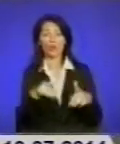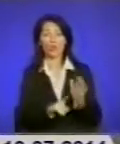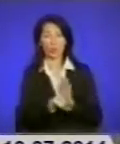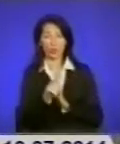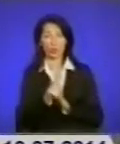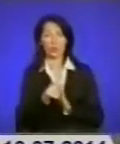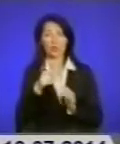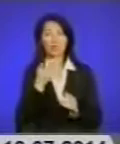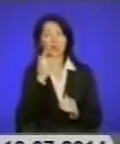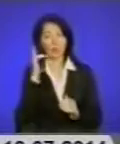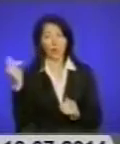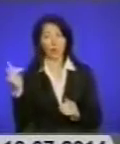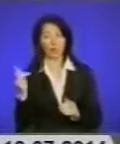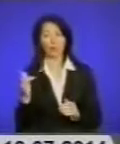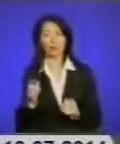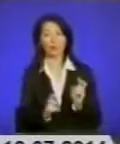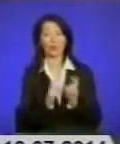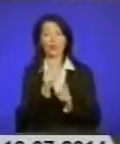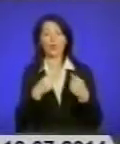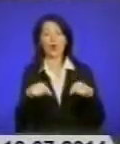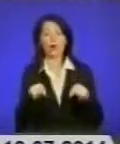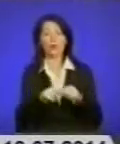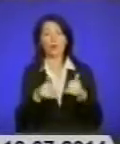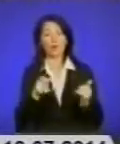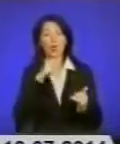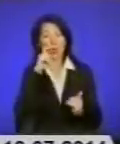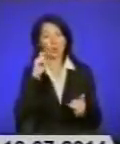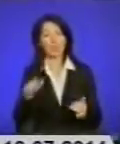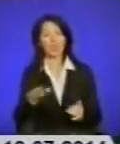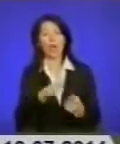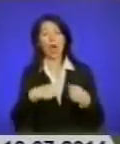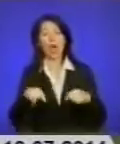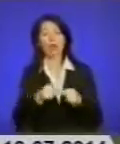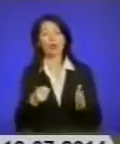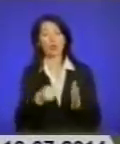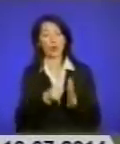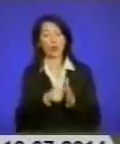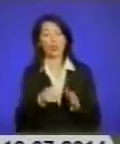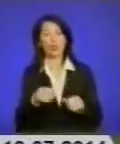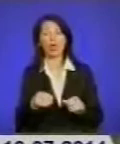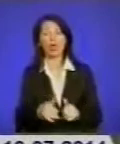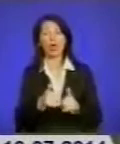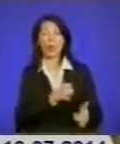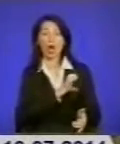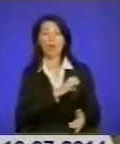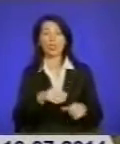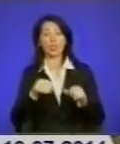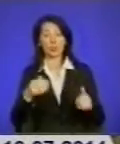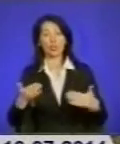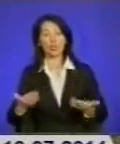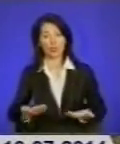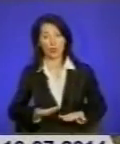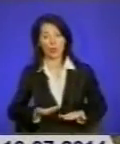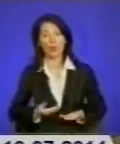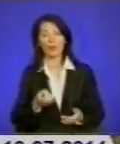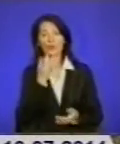Агропромисловий комплекс для України – галузь годувальниця. На родючій землі живемо, продуктами власного виробництва харчуємося. Позитиву достатньо,